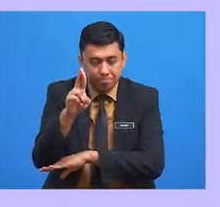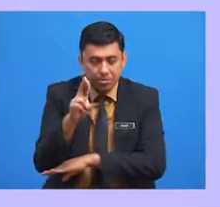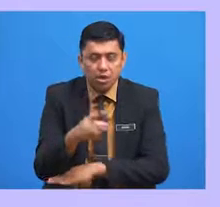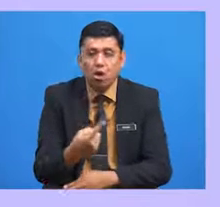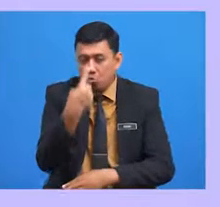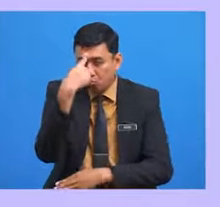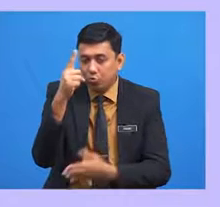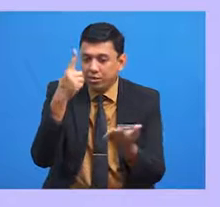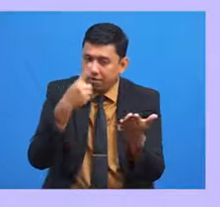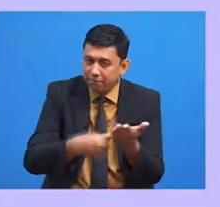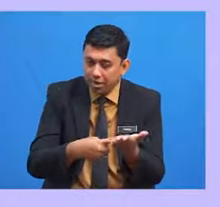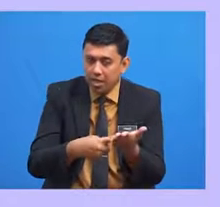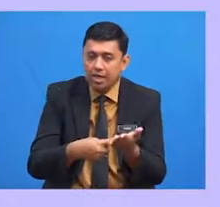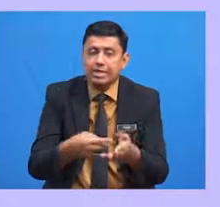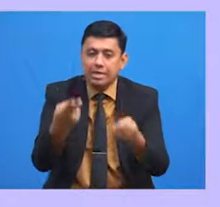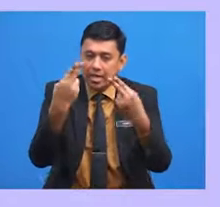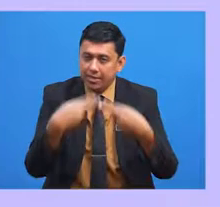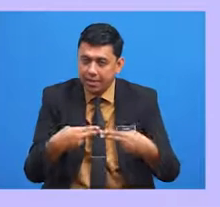daftar kehadiran.